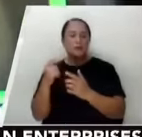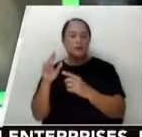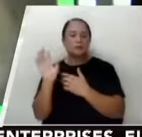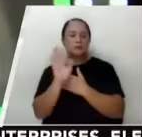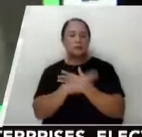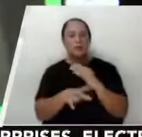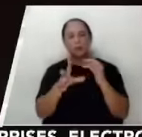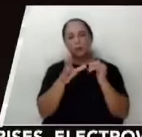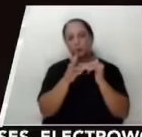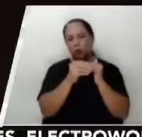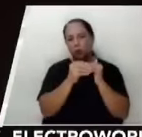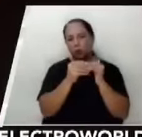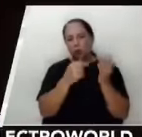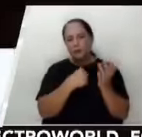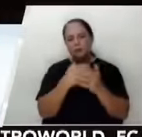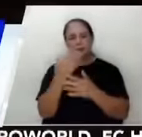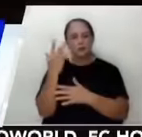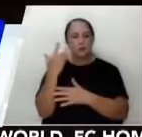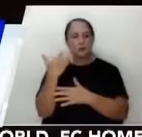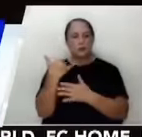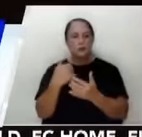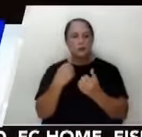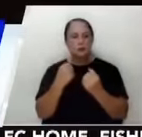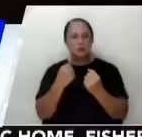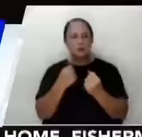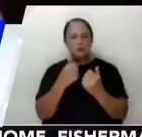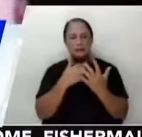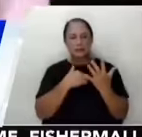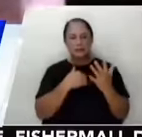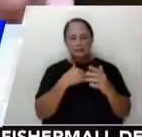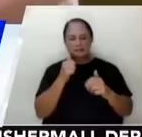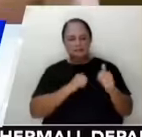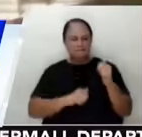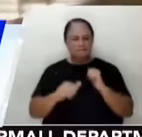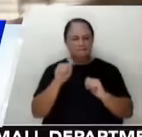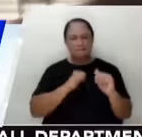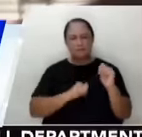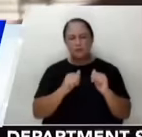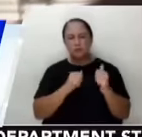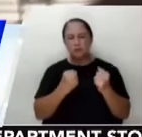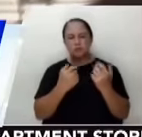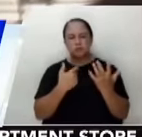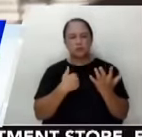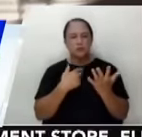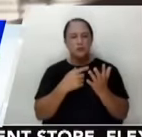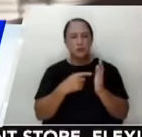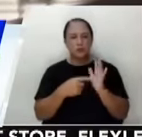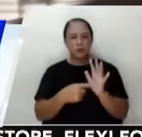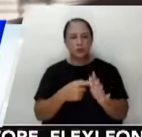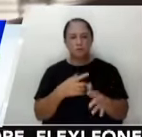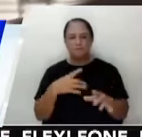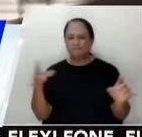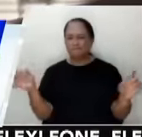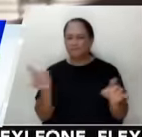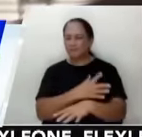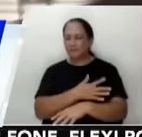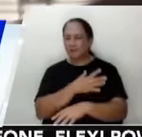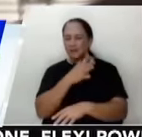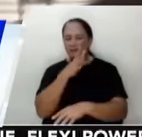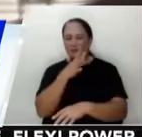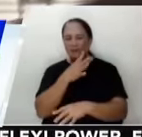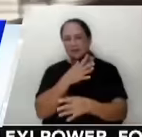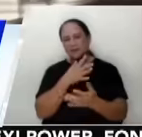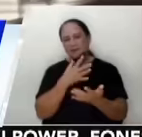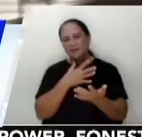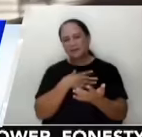Najil, lalo't tumitindi ang eksena ng kanilang serye. Maghihiganti pa po yung nanay ko para po kay Annalyn at para